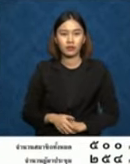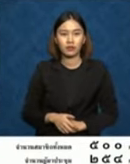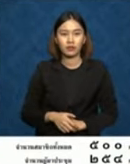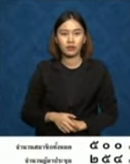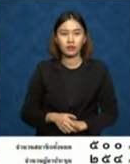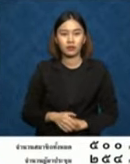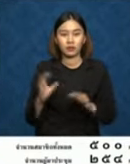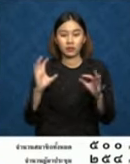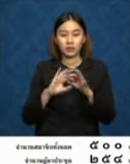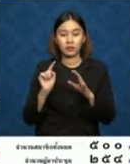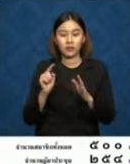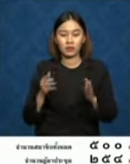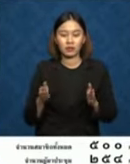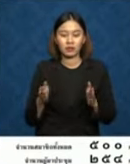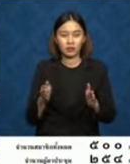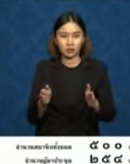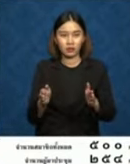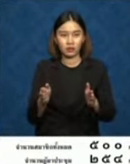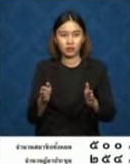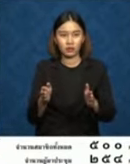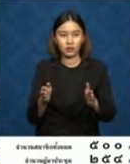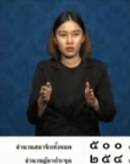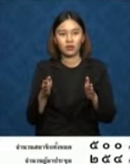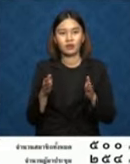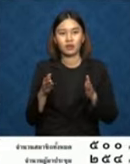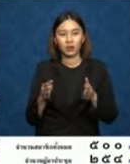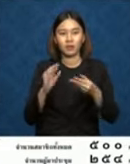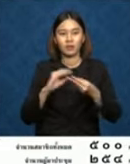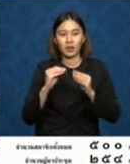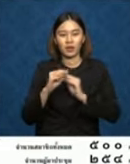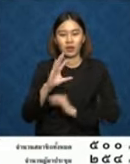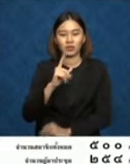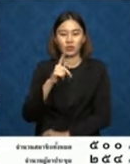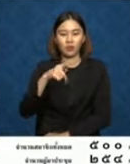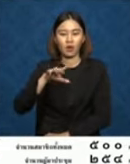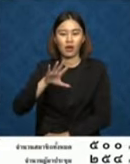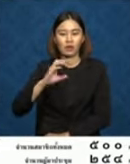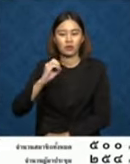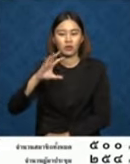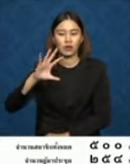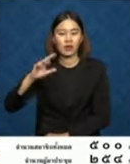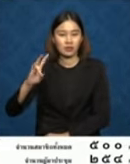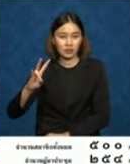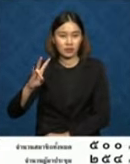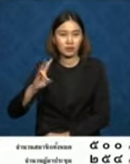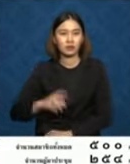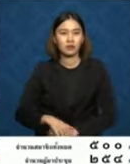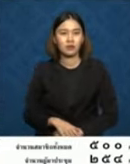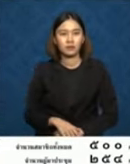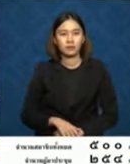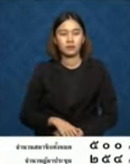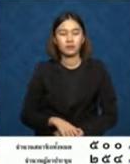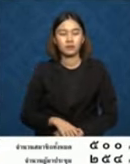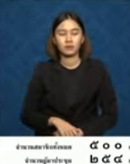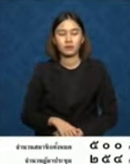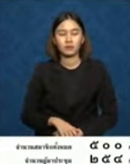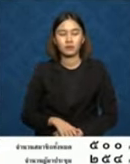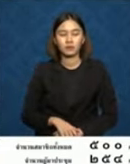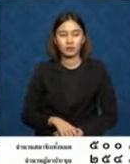เรื่องของถนนนะครับเส้นของทางหลวงชนบทหมายเลขชพ5057นะครับชุมพรนะครับ